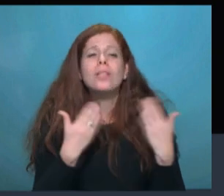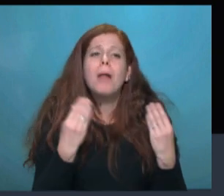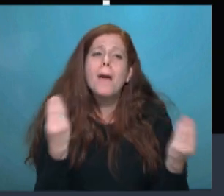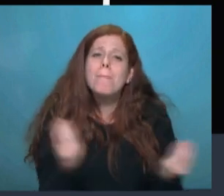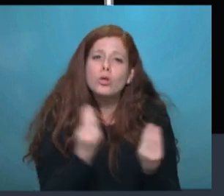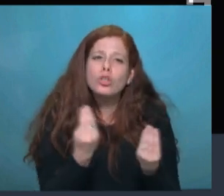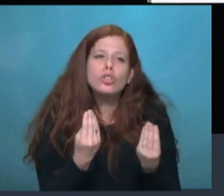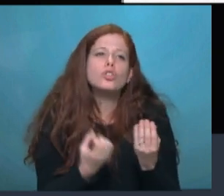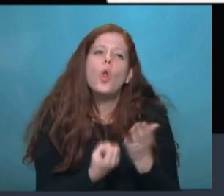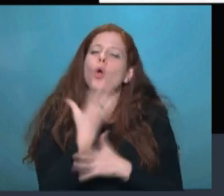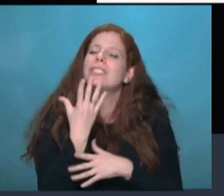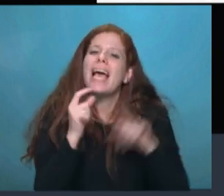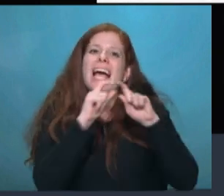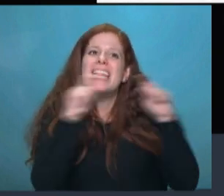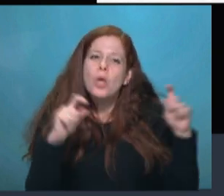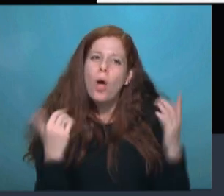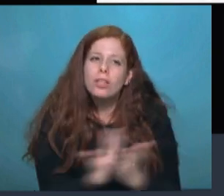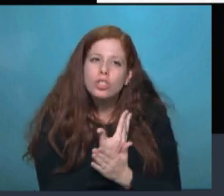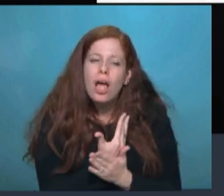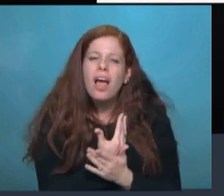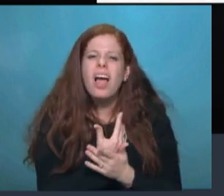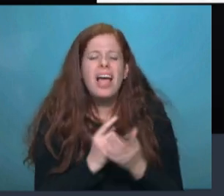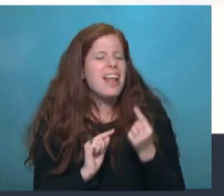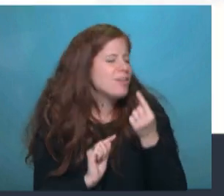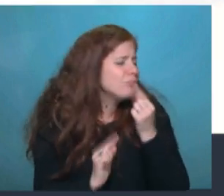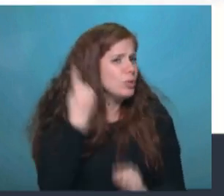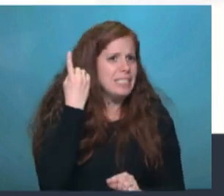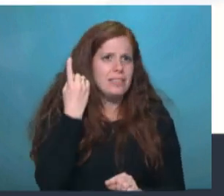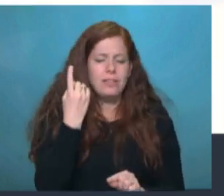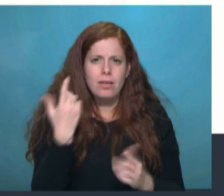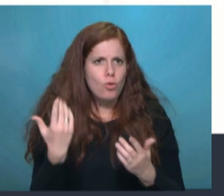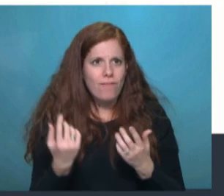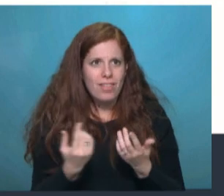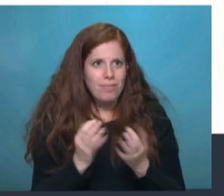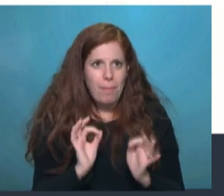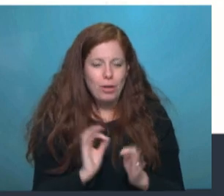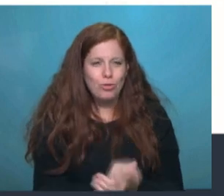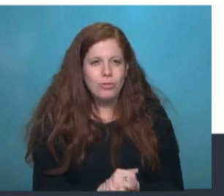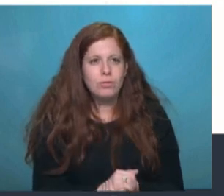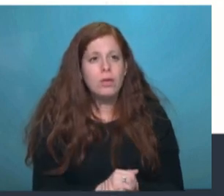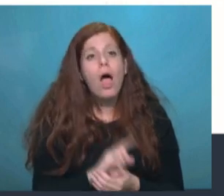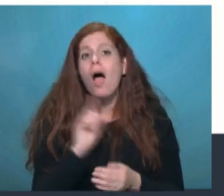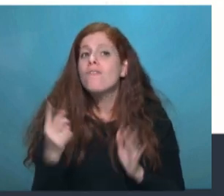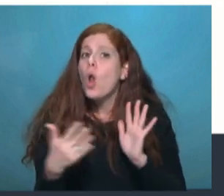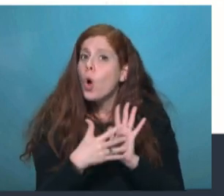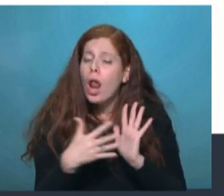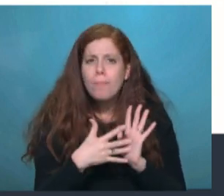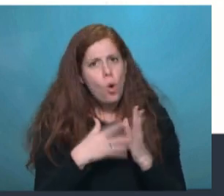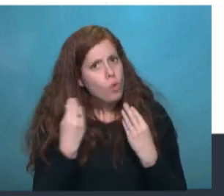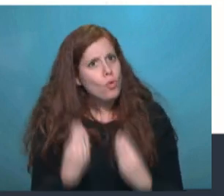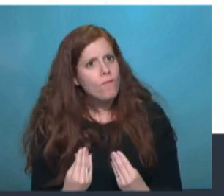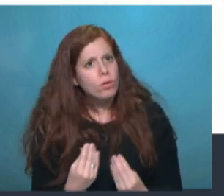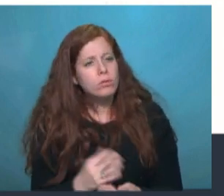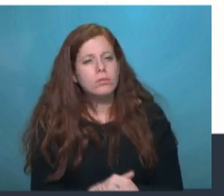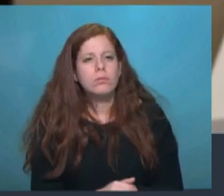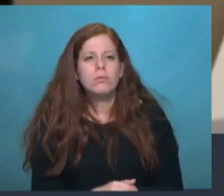doesn't just define a new category, it defies category. אבל לא כל הביקורות היו אוהדות. What I don't